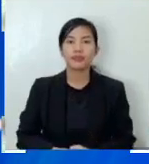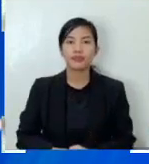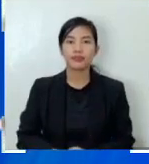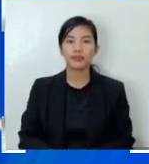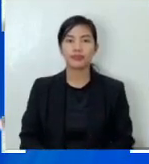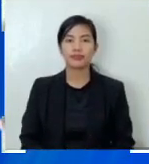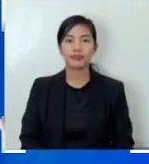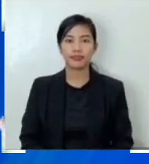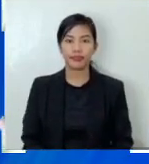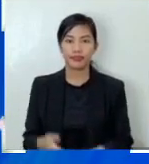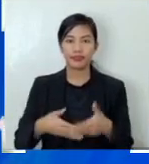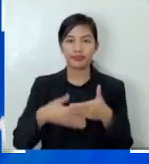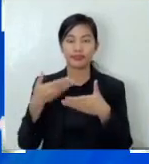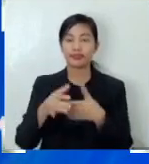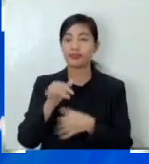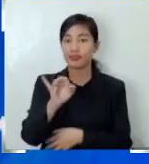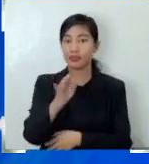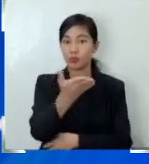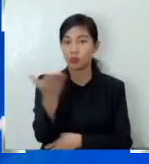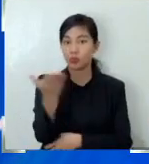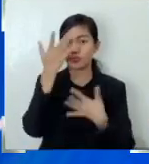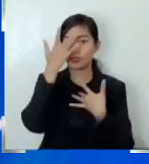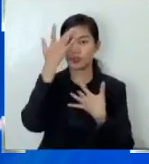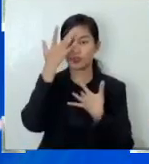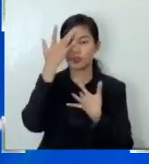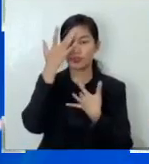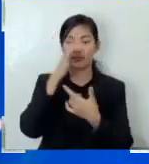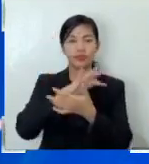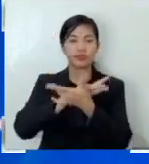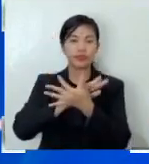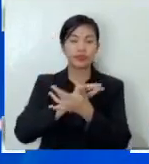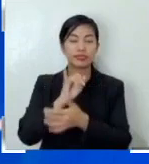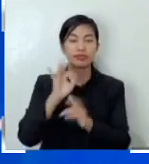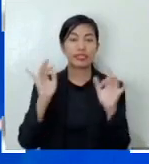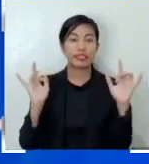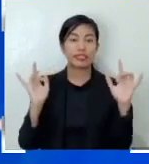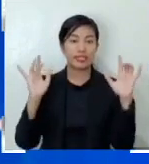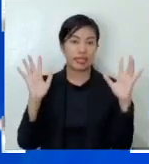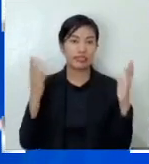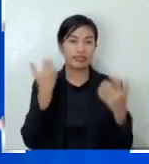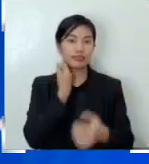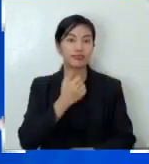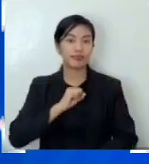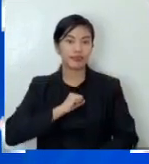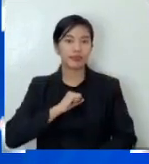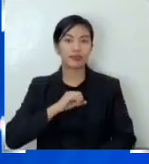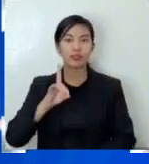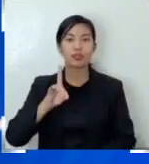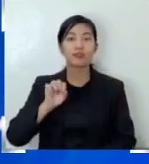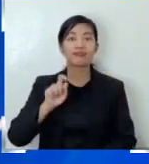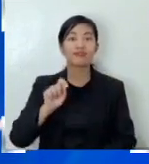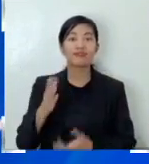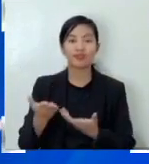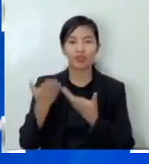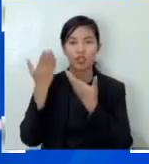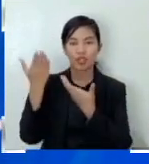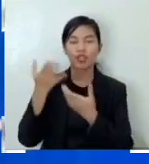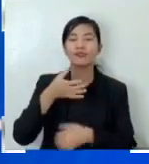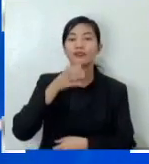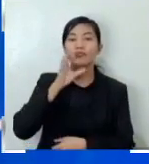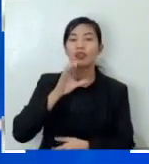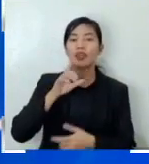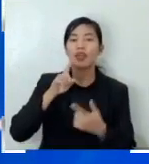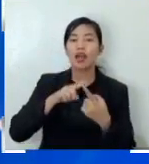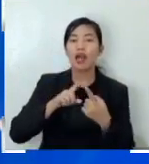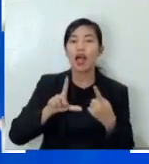Kung may COVID po kayo at mild ang maramdam na sintomas, rekomendado na ng DOST ang pag-inom ng Lagundi at virgin coconut oil